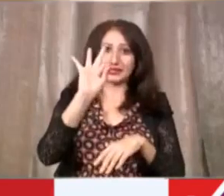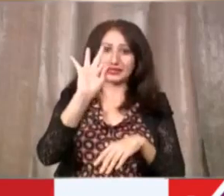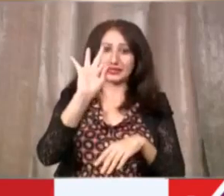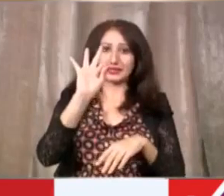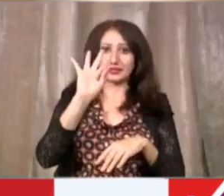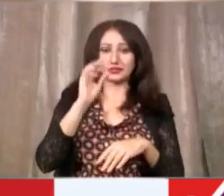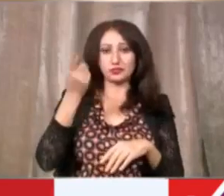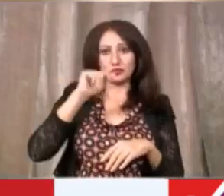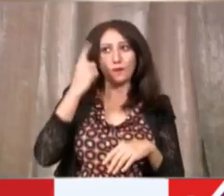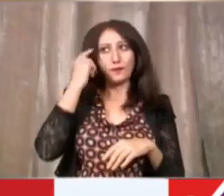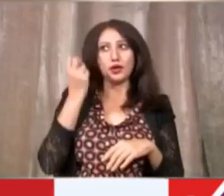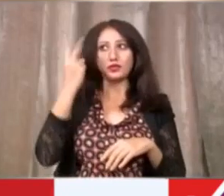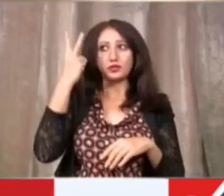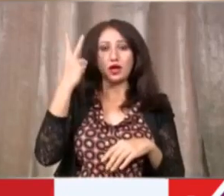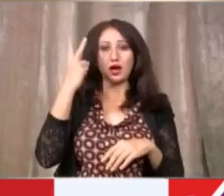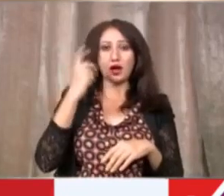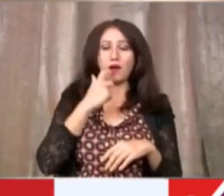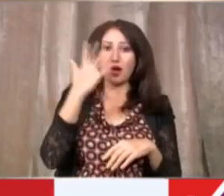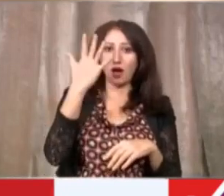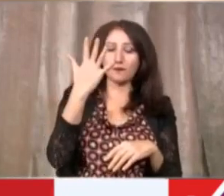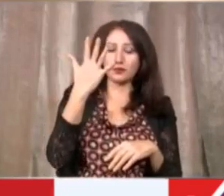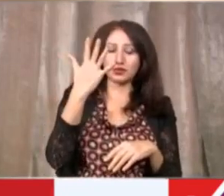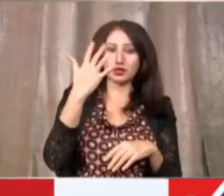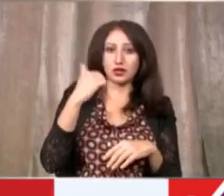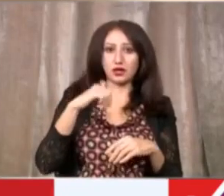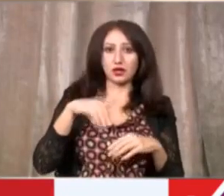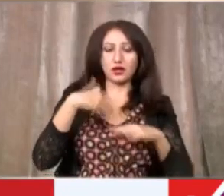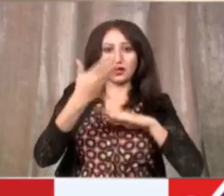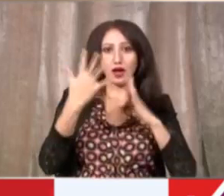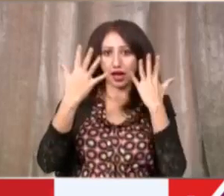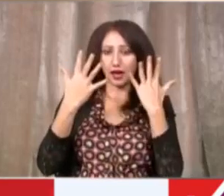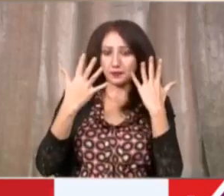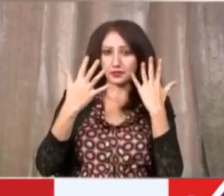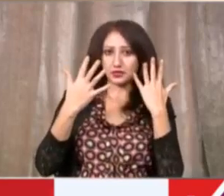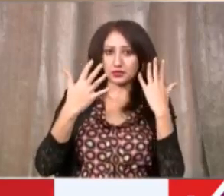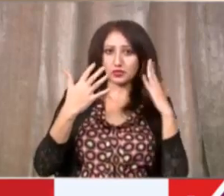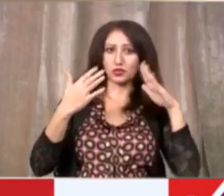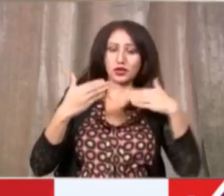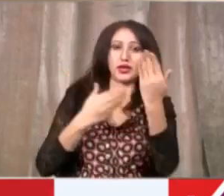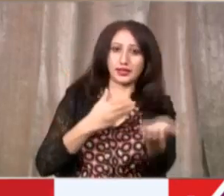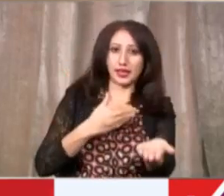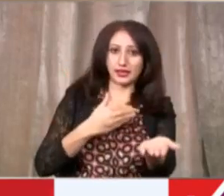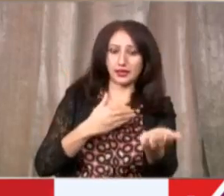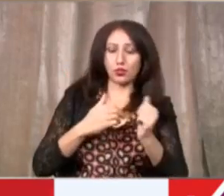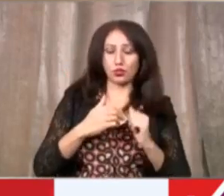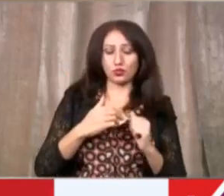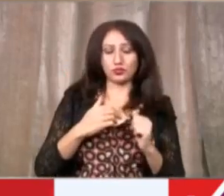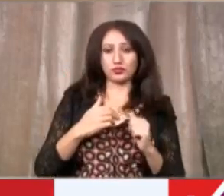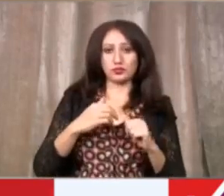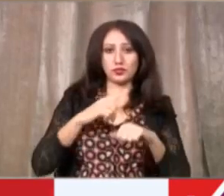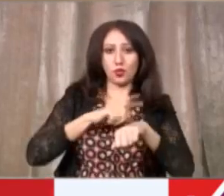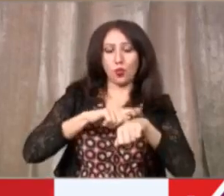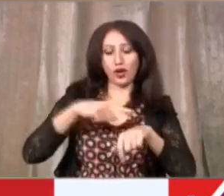اقتراع ما بينهم خمسه يغادروا وخمسه يتقدموا للجلوس خلال